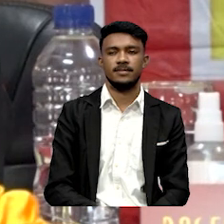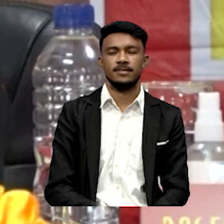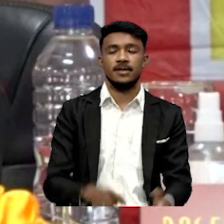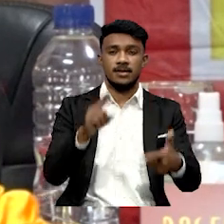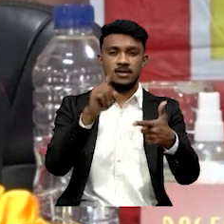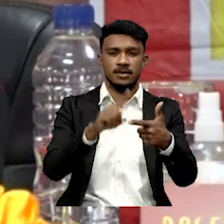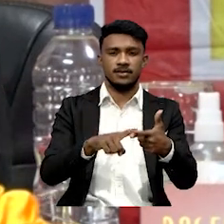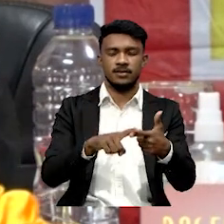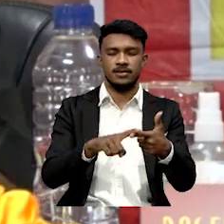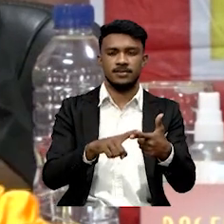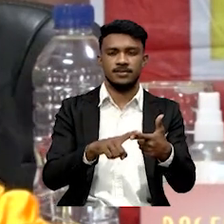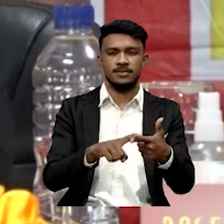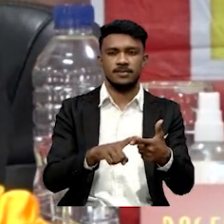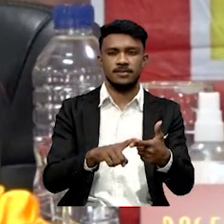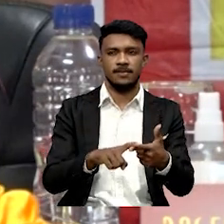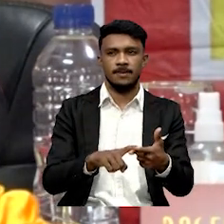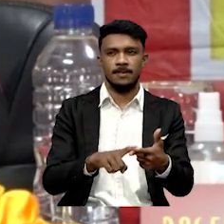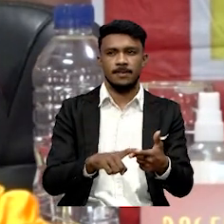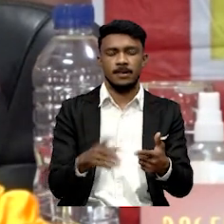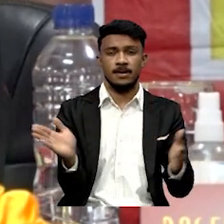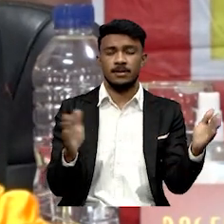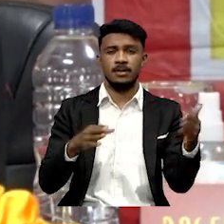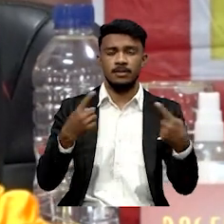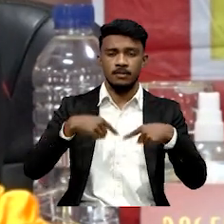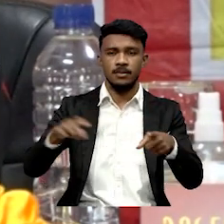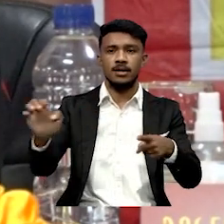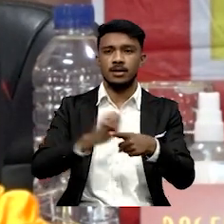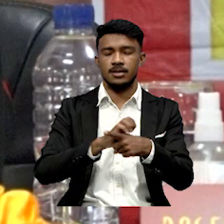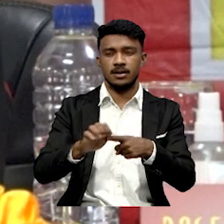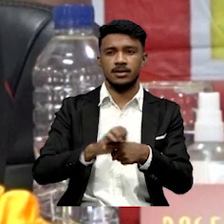Segundo, que do para treino e para graduação.